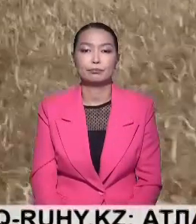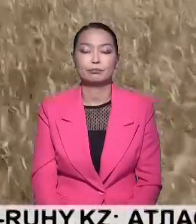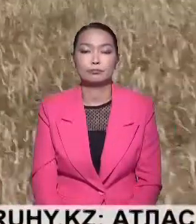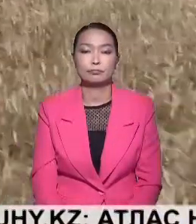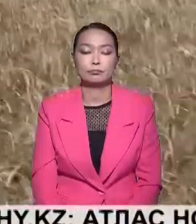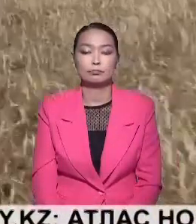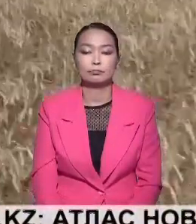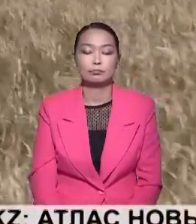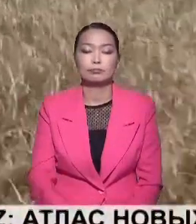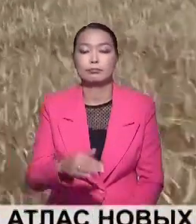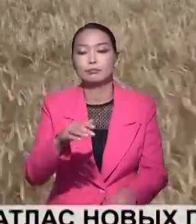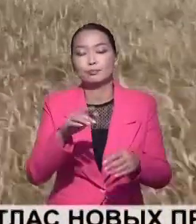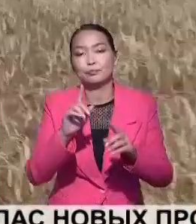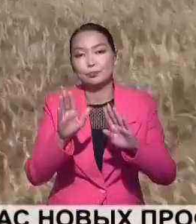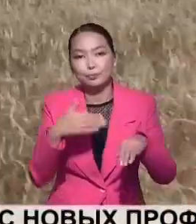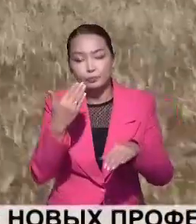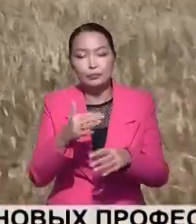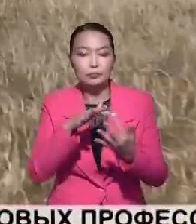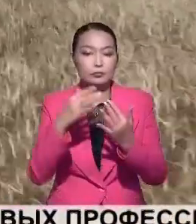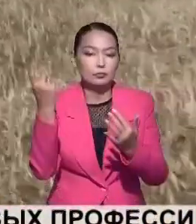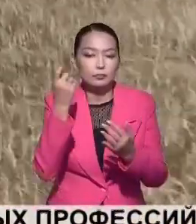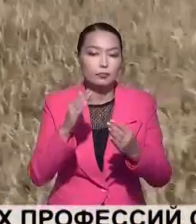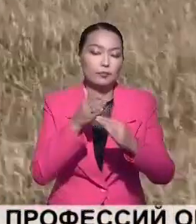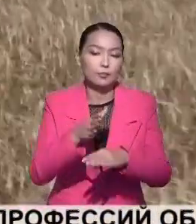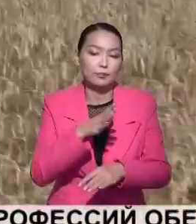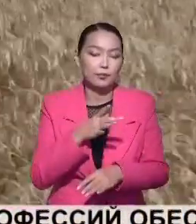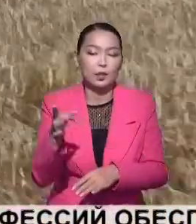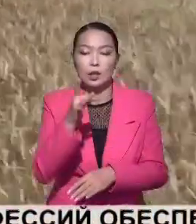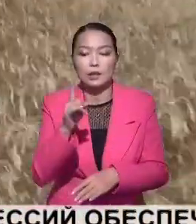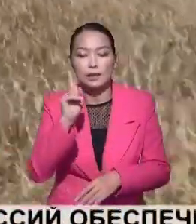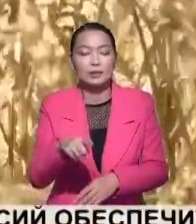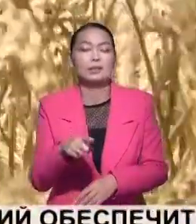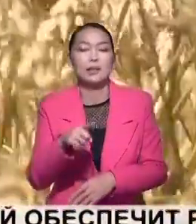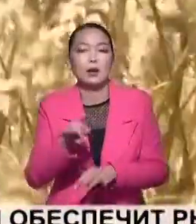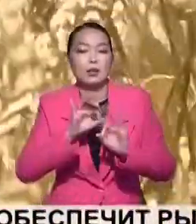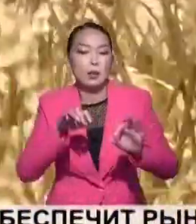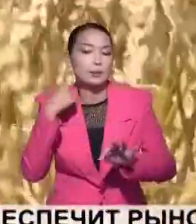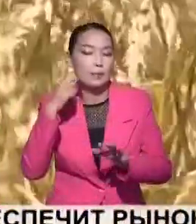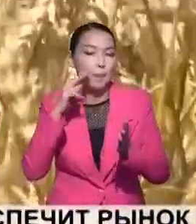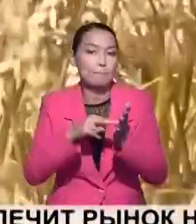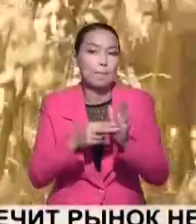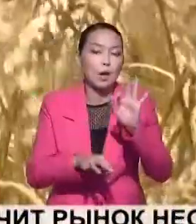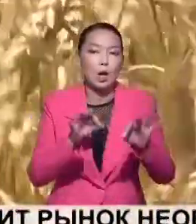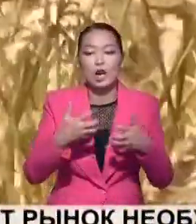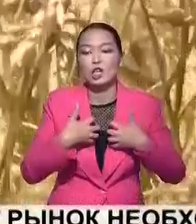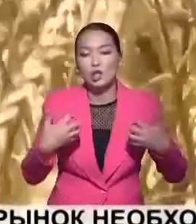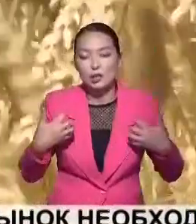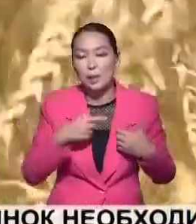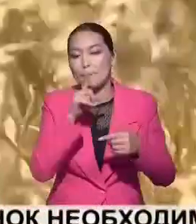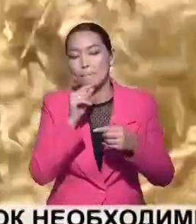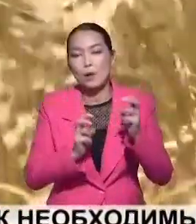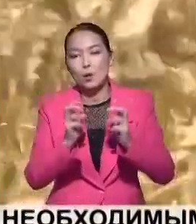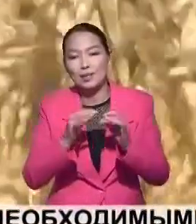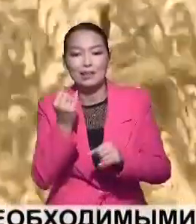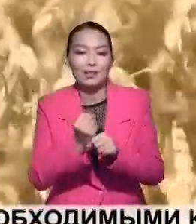автомобиль. Оценил глава государства сельскохозяйственный потенциал региона. Так, президенту презентовали проект. Проекты по развитию животноводства, птицеводства и